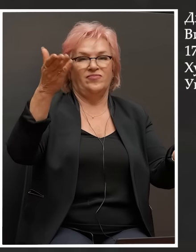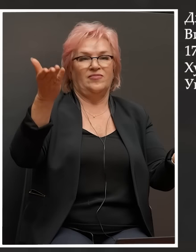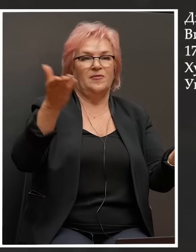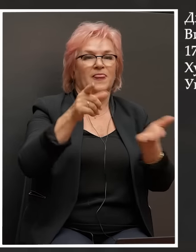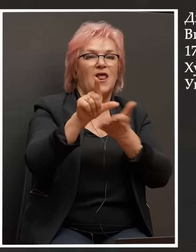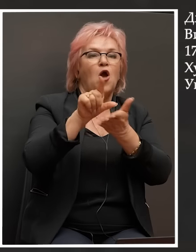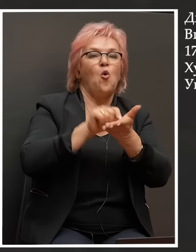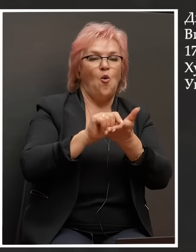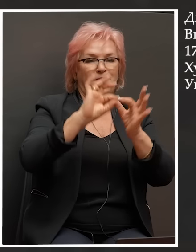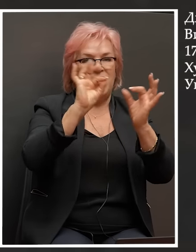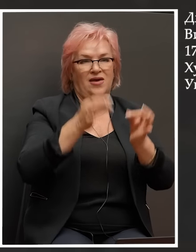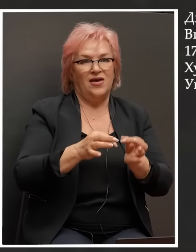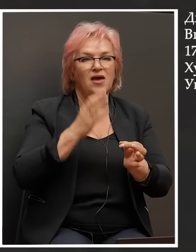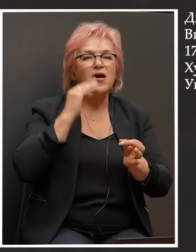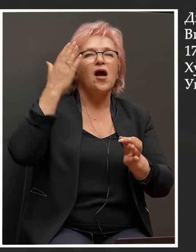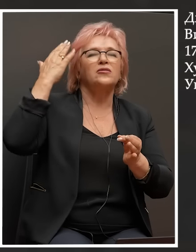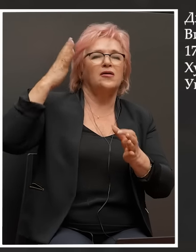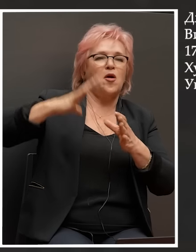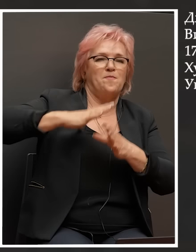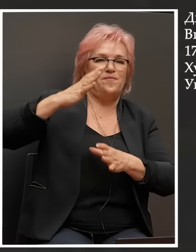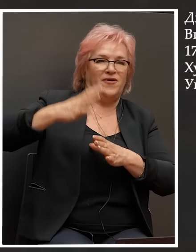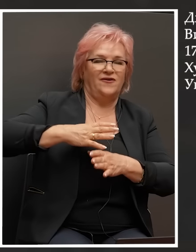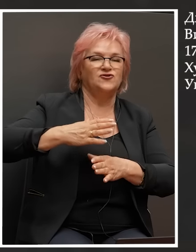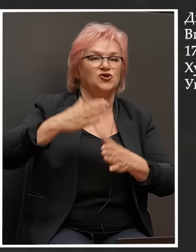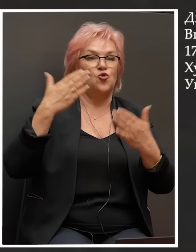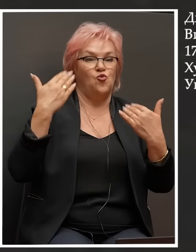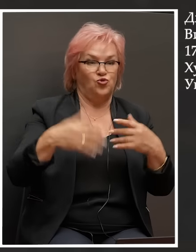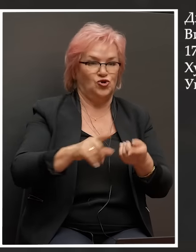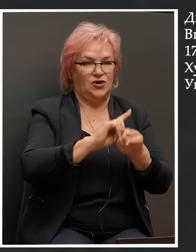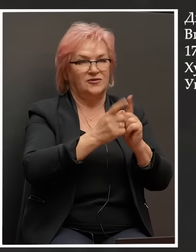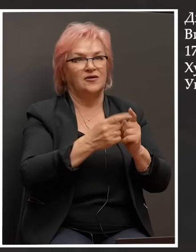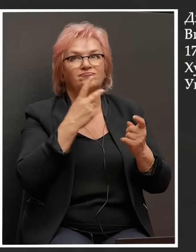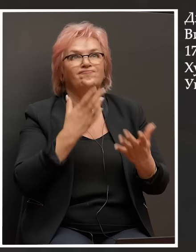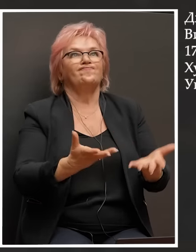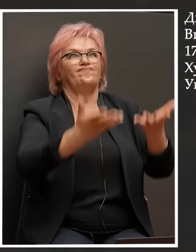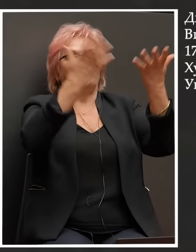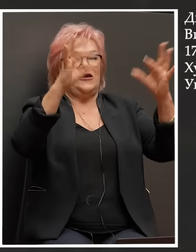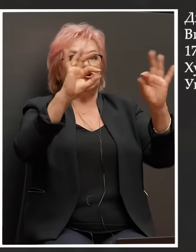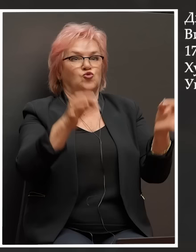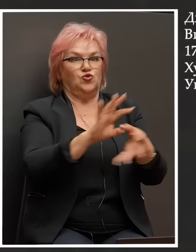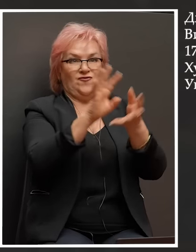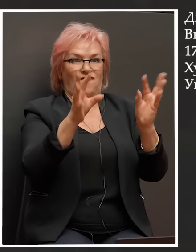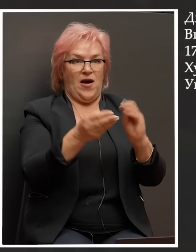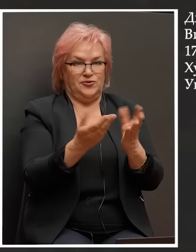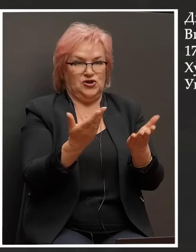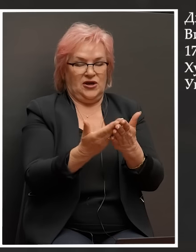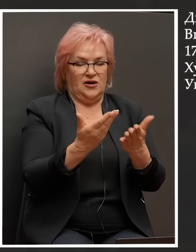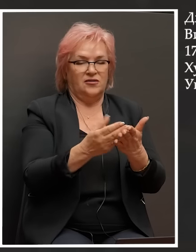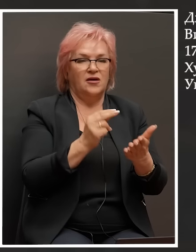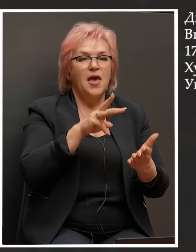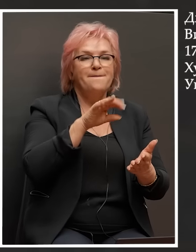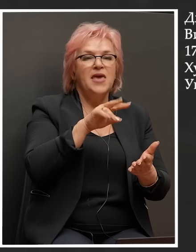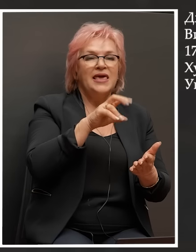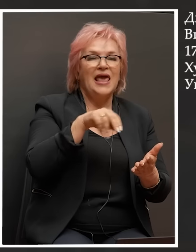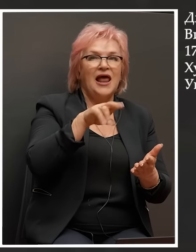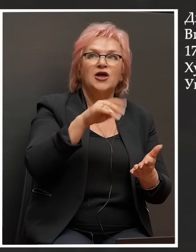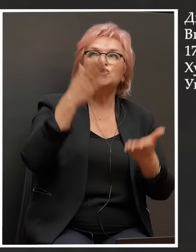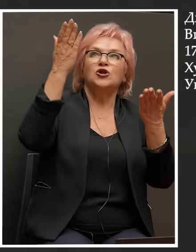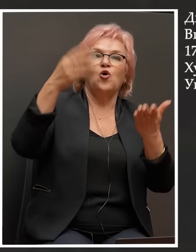копии произведений искусства, когда-то бывших, ставших олицетворением искусства вообще, как, например, работы Микеланджело